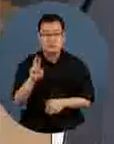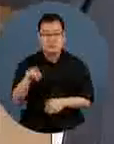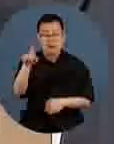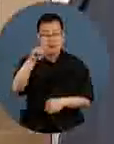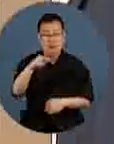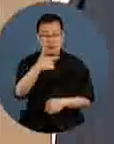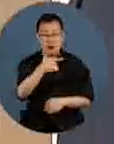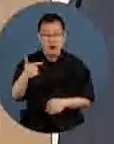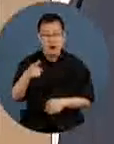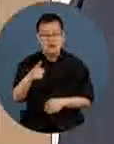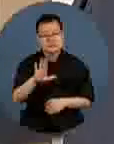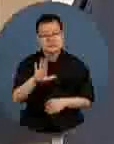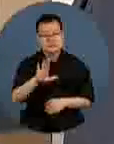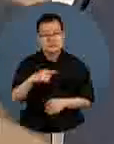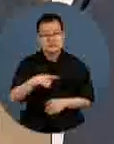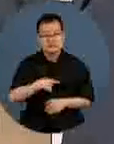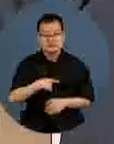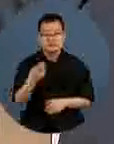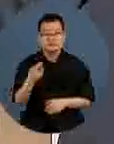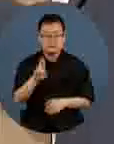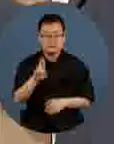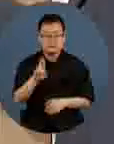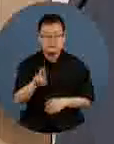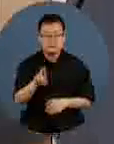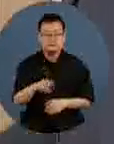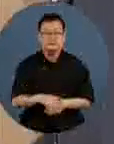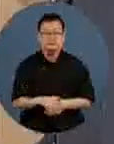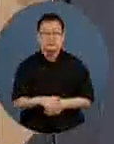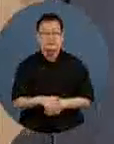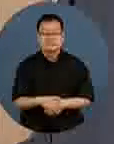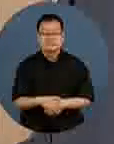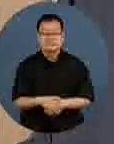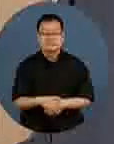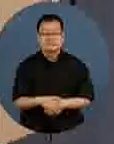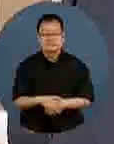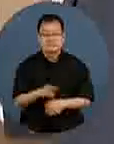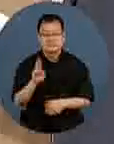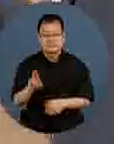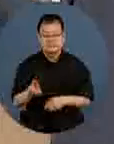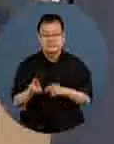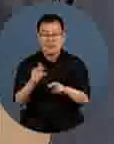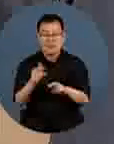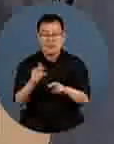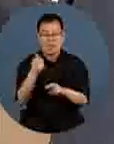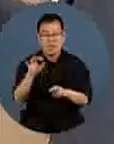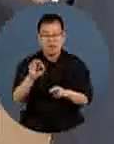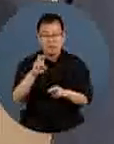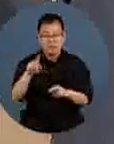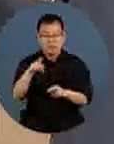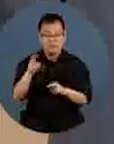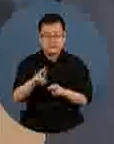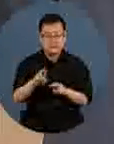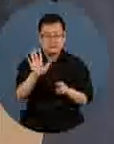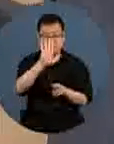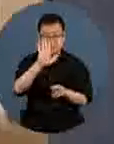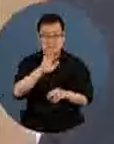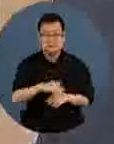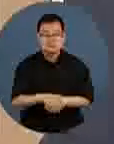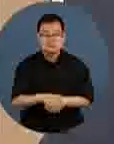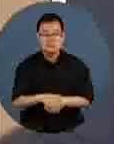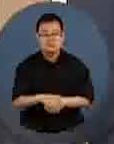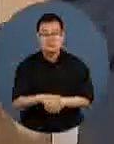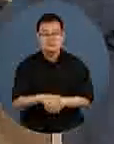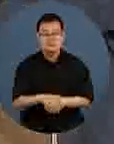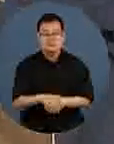너무 싫으니까 이구자로 삭감, 이구자, 이구자 이런 게 행마예요. 이런 식으로 두거나 이렇게 밀고 나가는